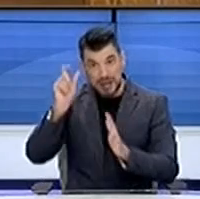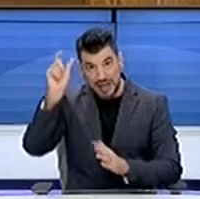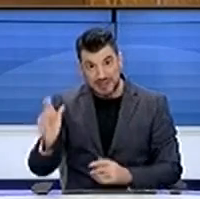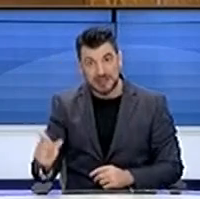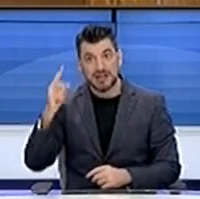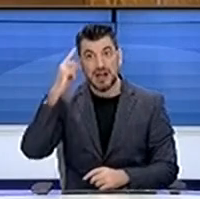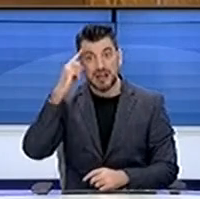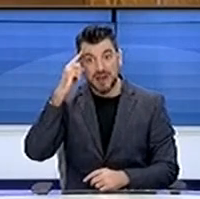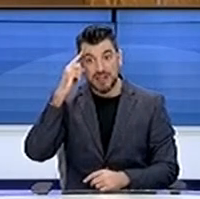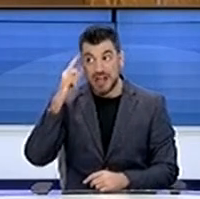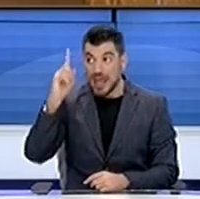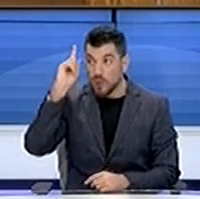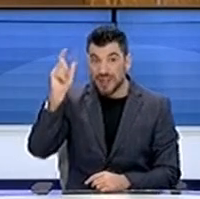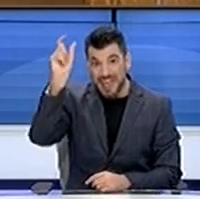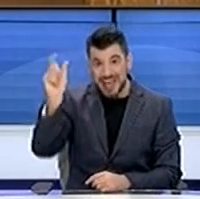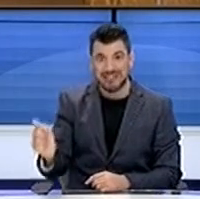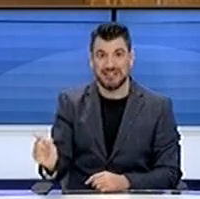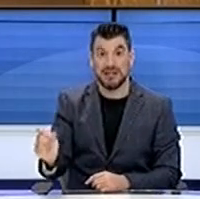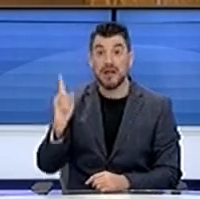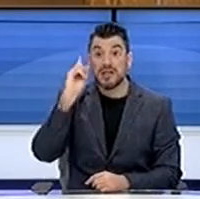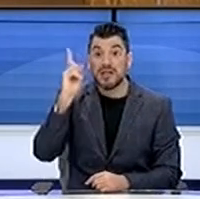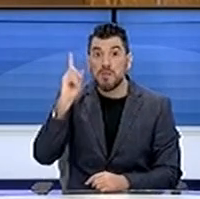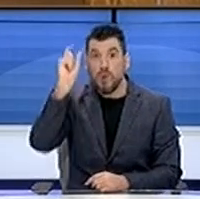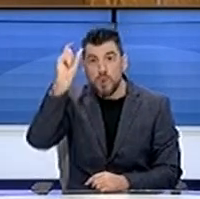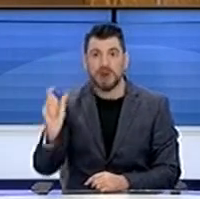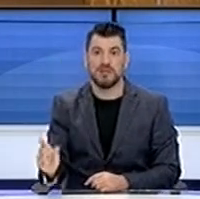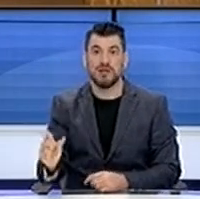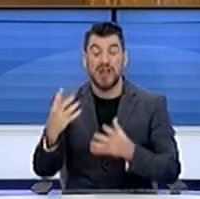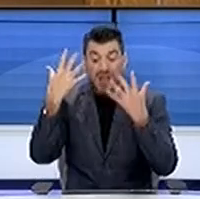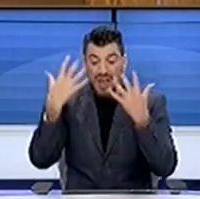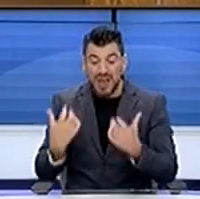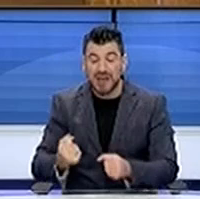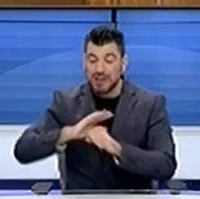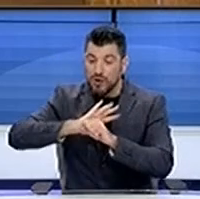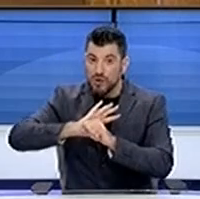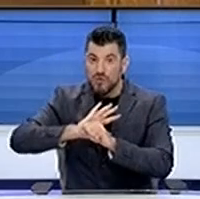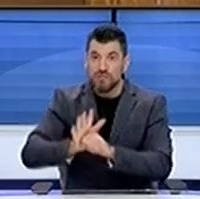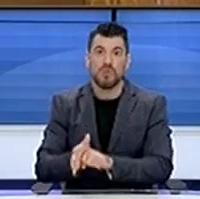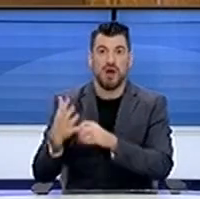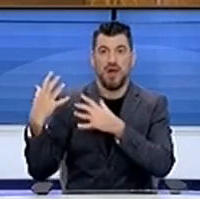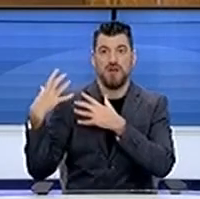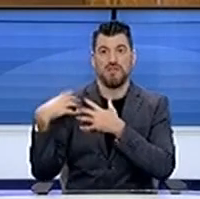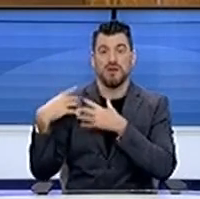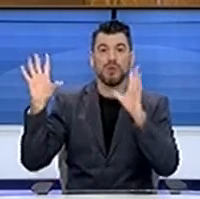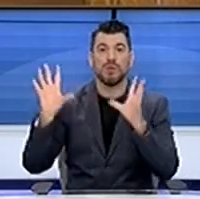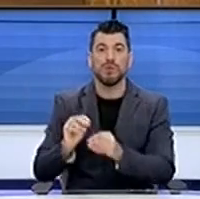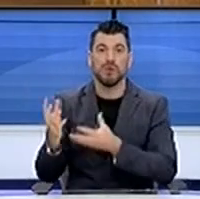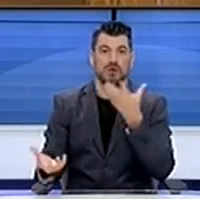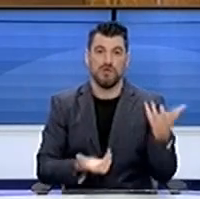Μητσοτάκη, ότι εσείς και μόνο εσείς έχετε ακέραια και απόλυτη την πολιτική ευθύνη για τις